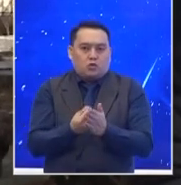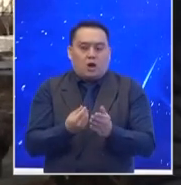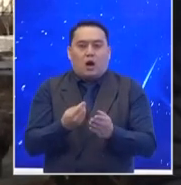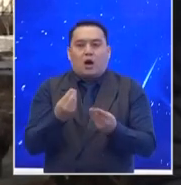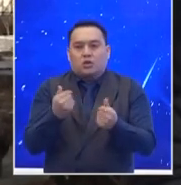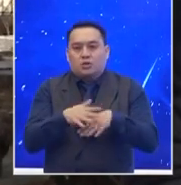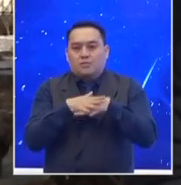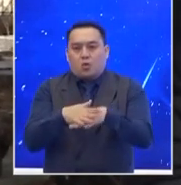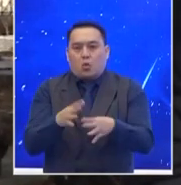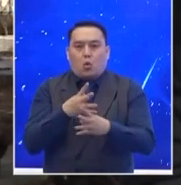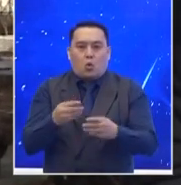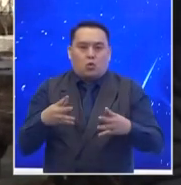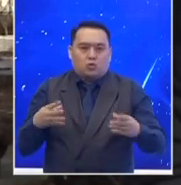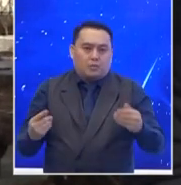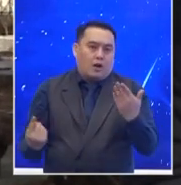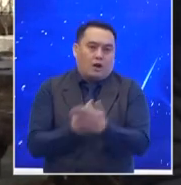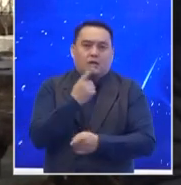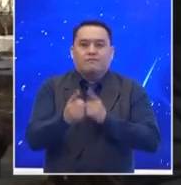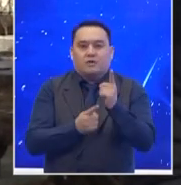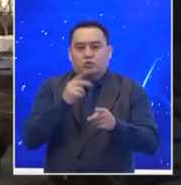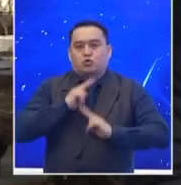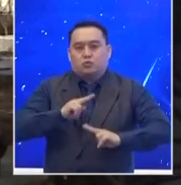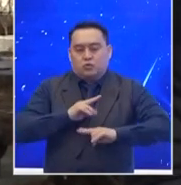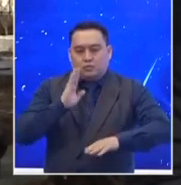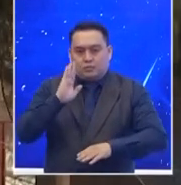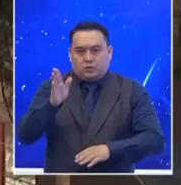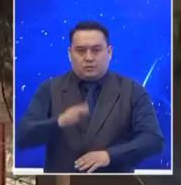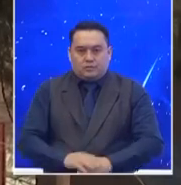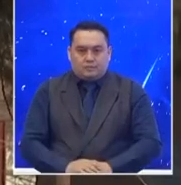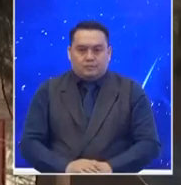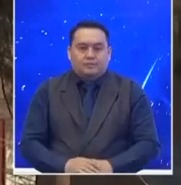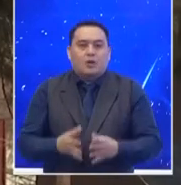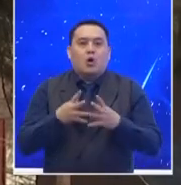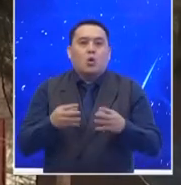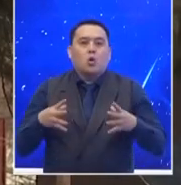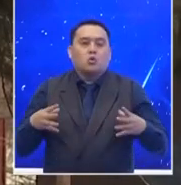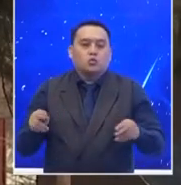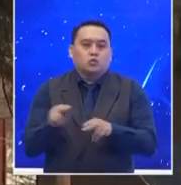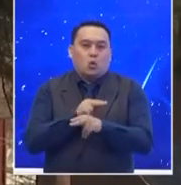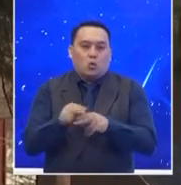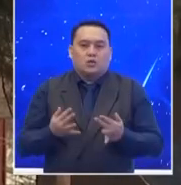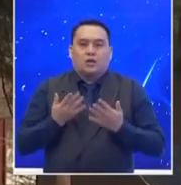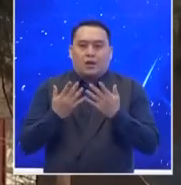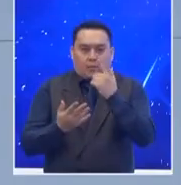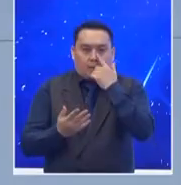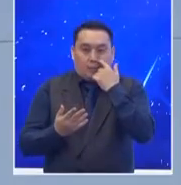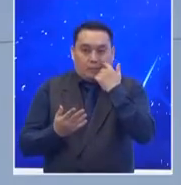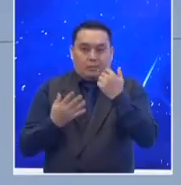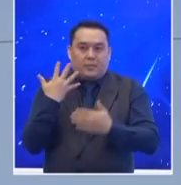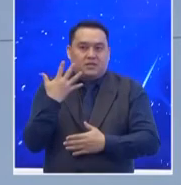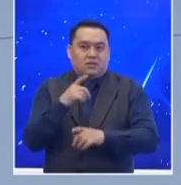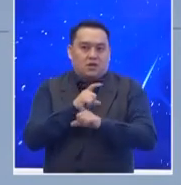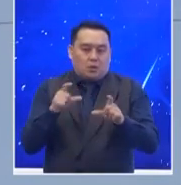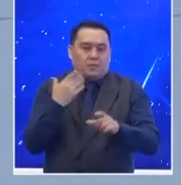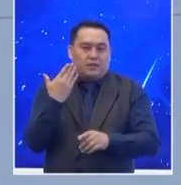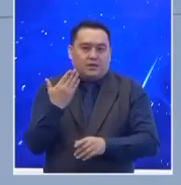бөлініп, ерте көктемде қайта қалпына келтіру жұмыстары жүргізілмек. Көксу ауданында ағымды жөндеуді қажет ететін 5 ескерткіш бар.